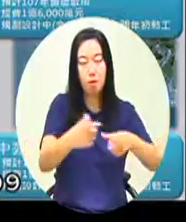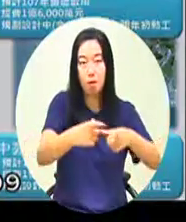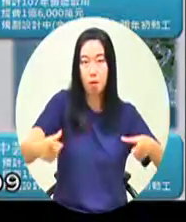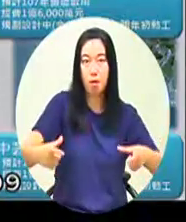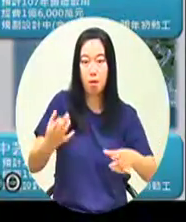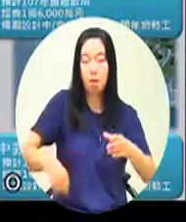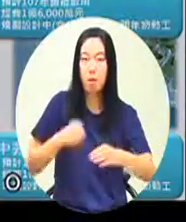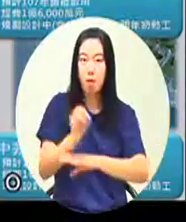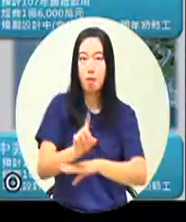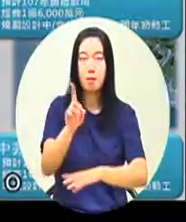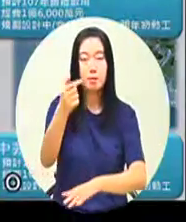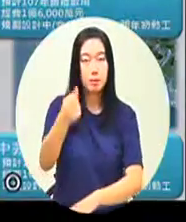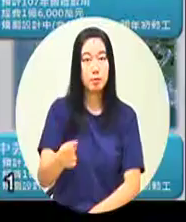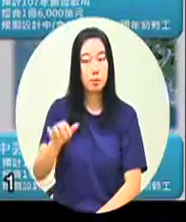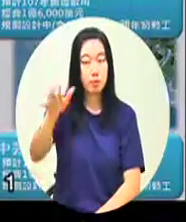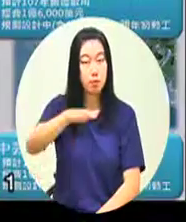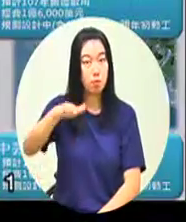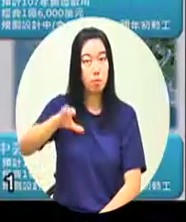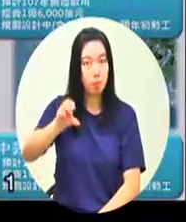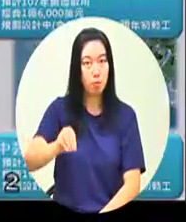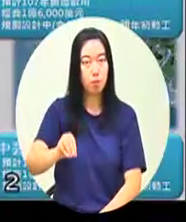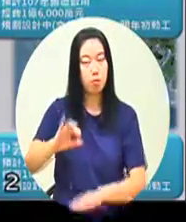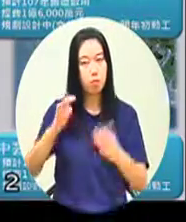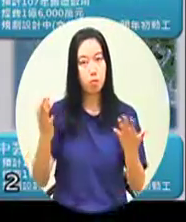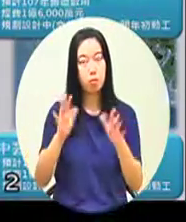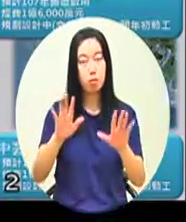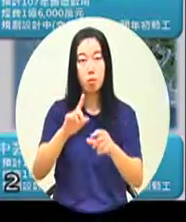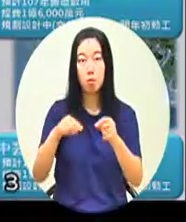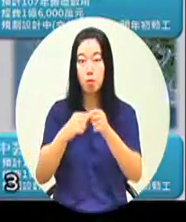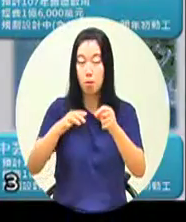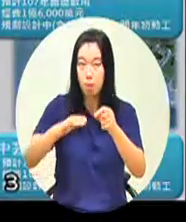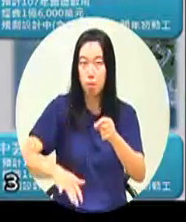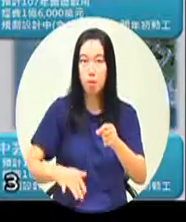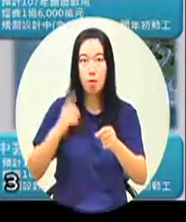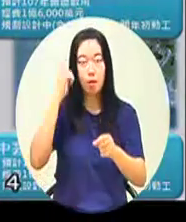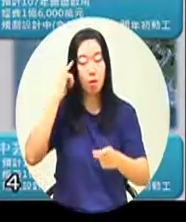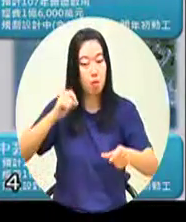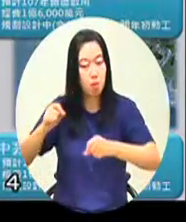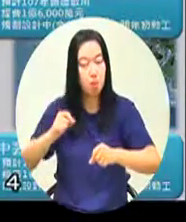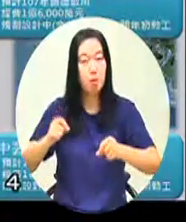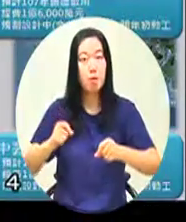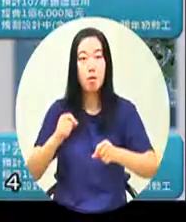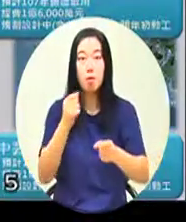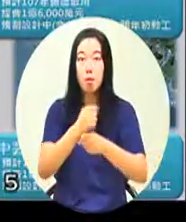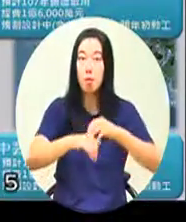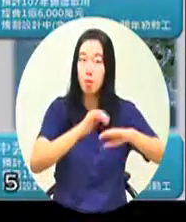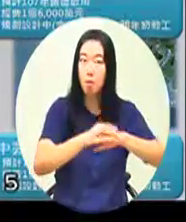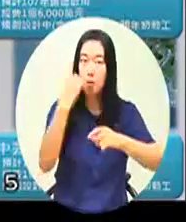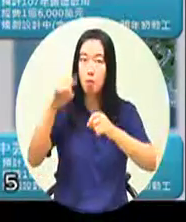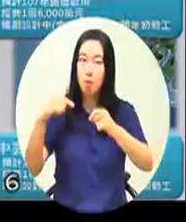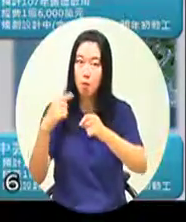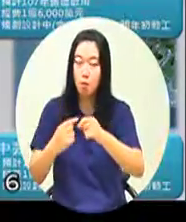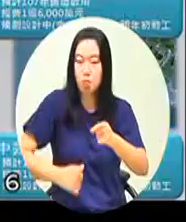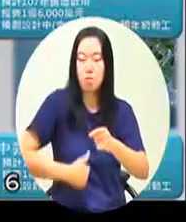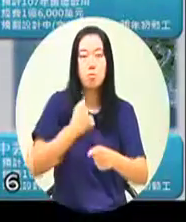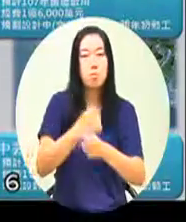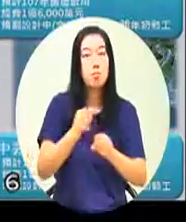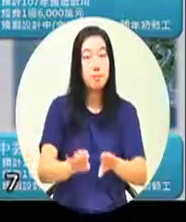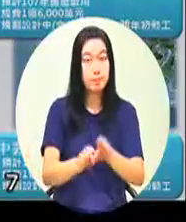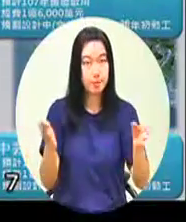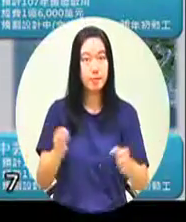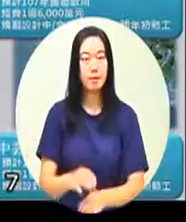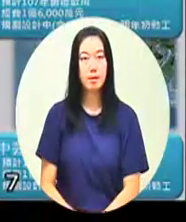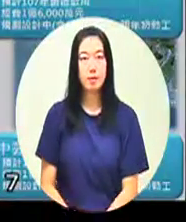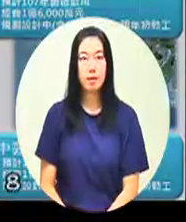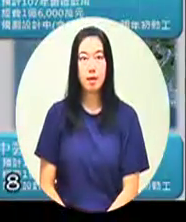有1亿5千万，预计在今年底完成整个规划设计，明年底完成工程的施作。那在南